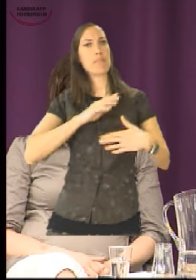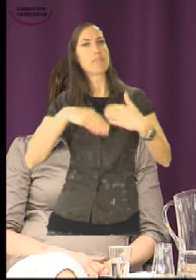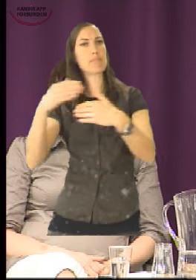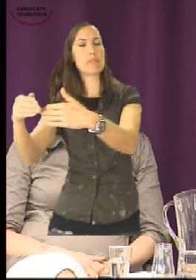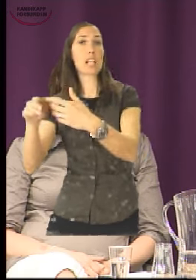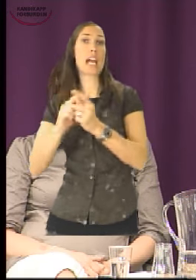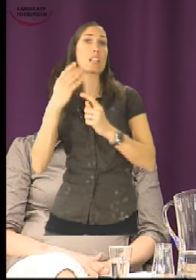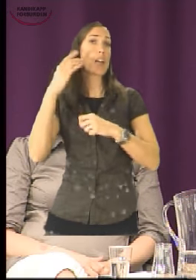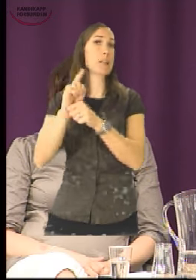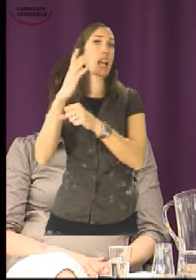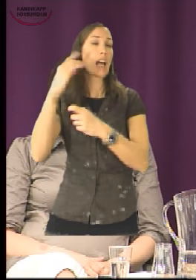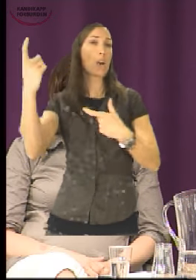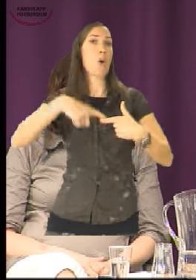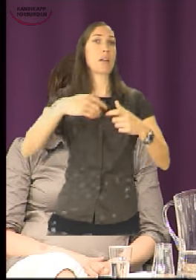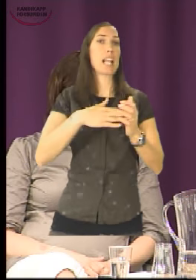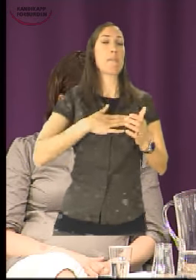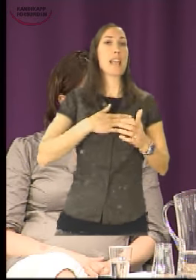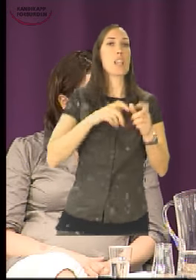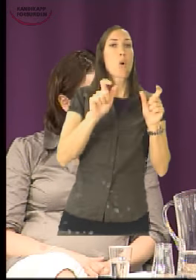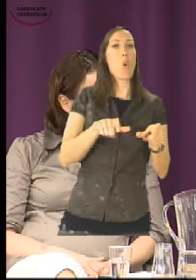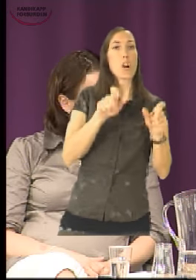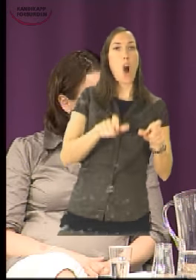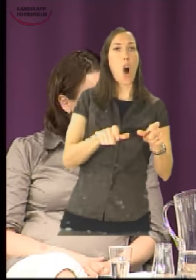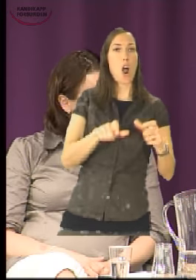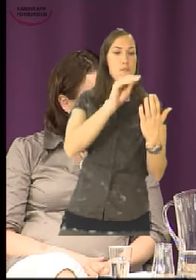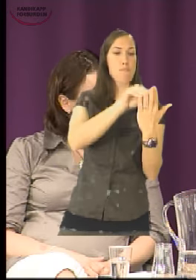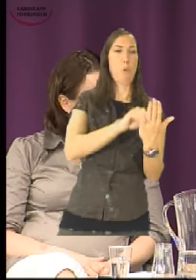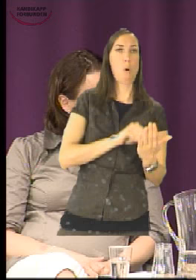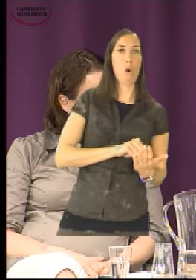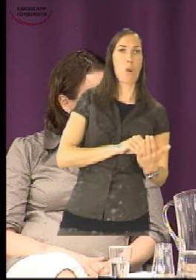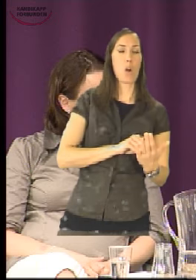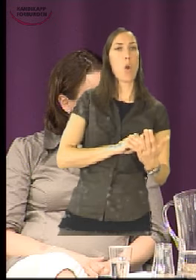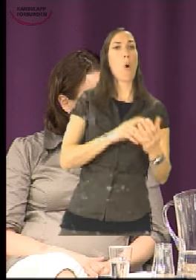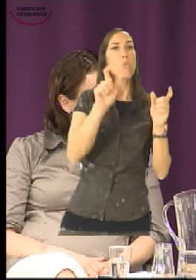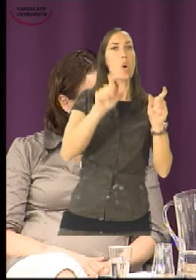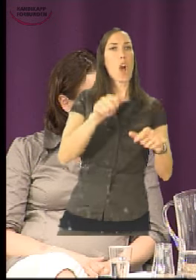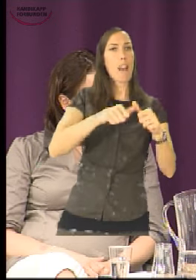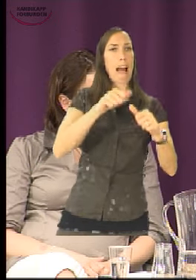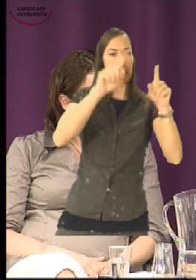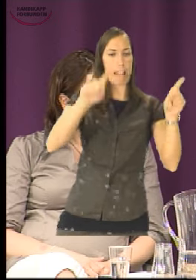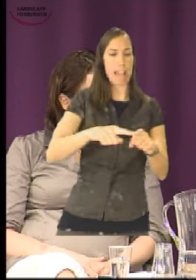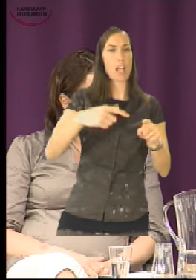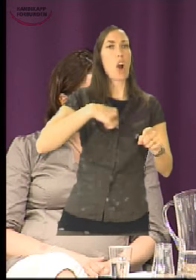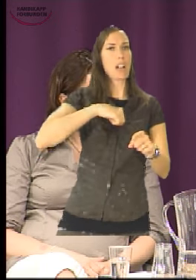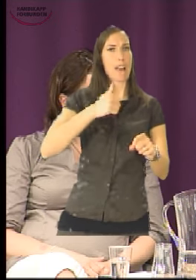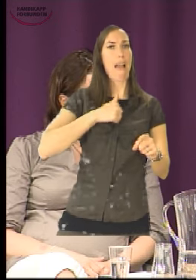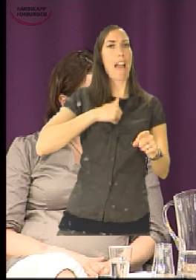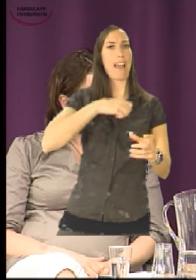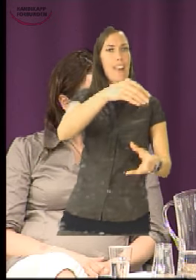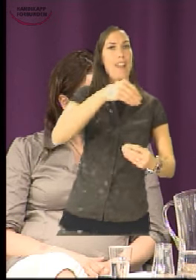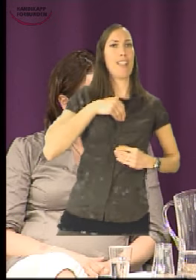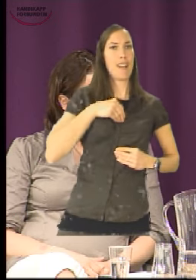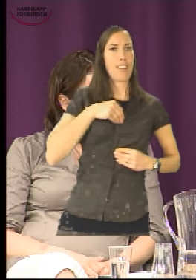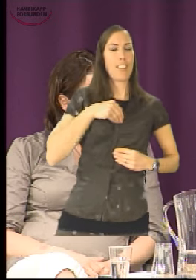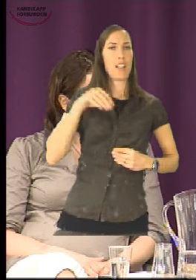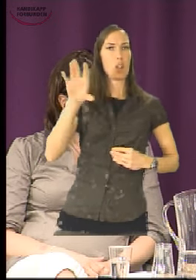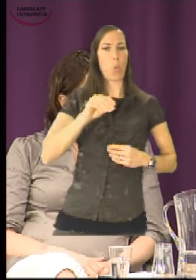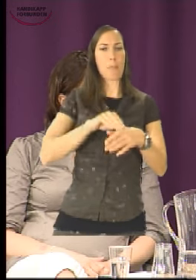kopplad till min journalhandling. Och den journalhandlingen måste jag kunna äga själv. På det sättet ökar vi också patientens makt att